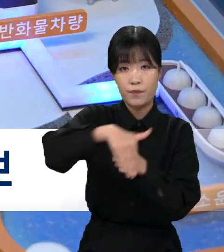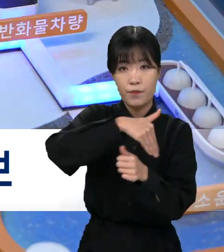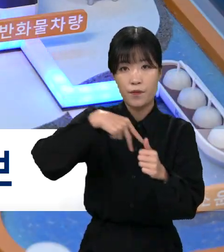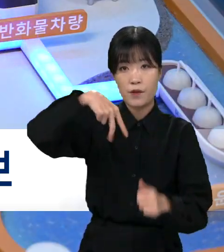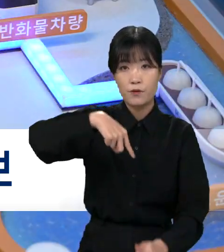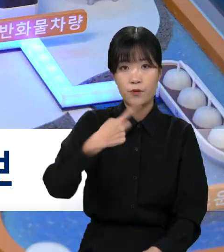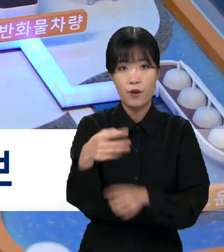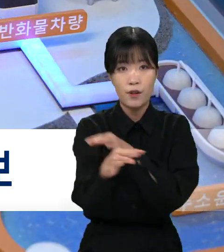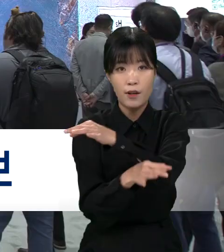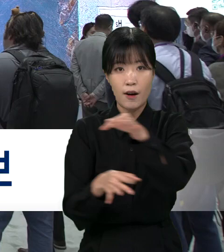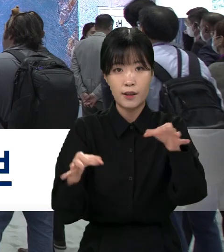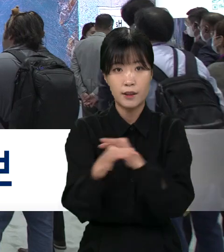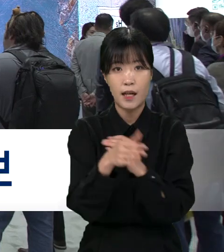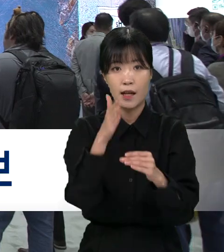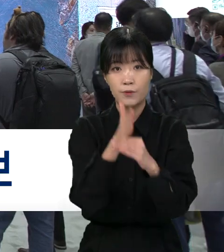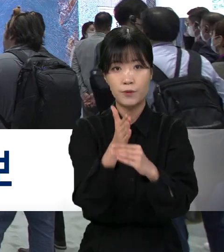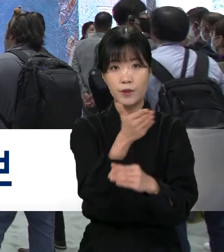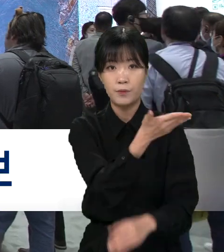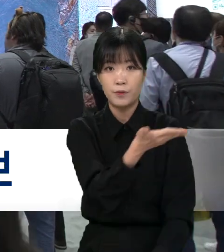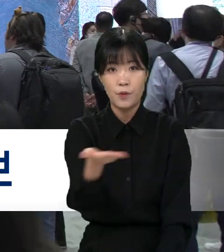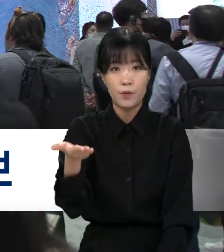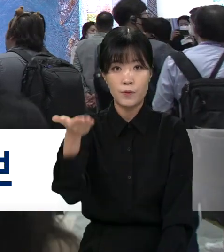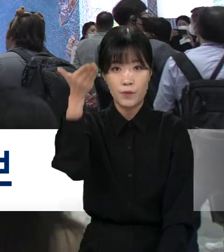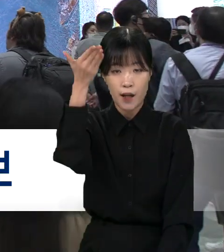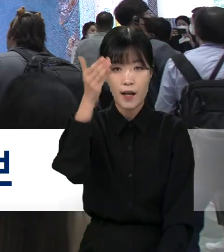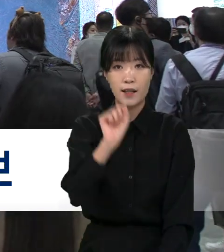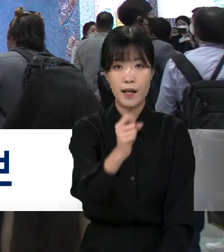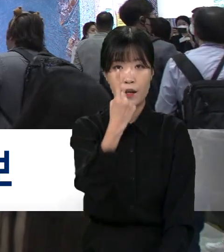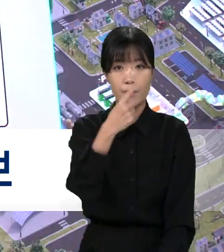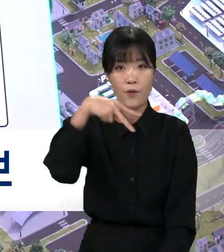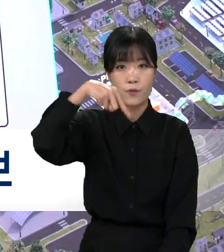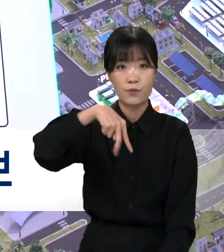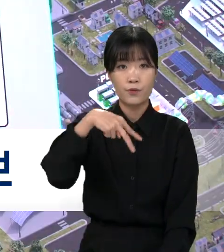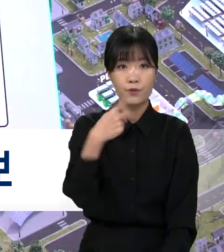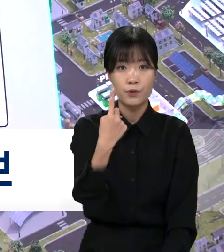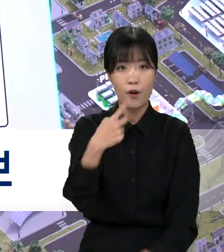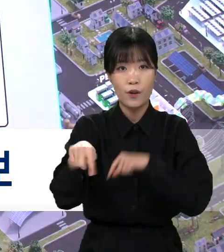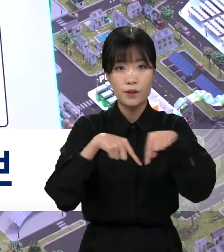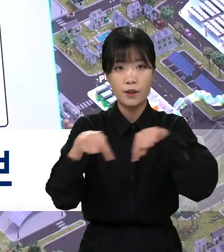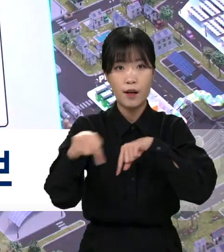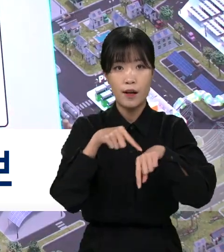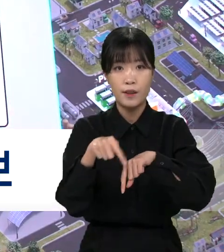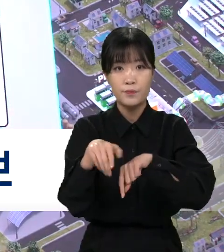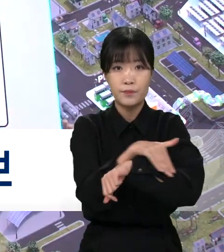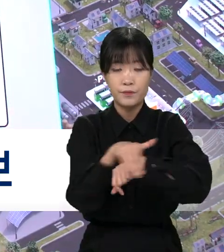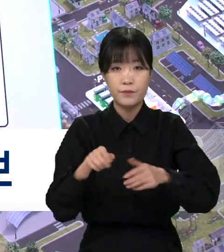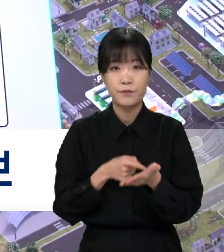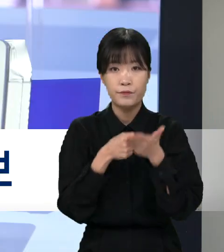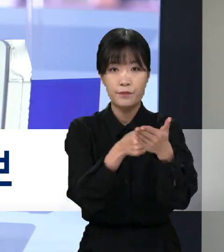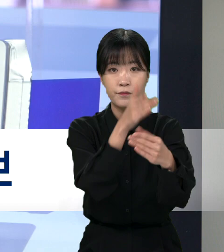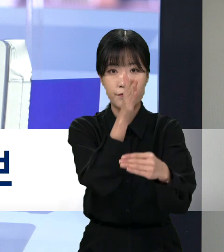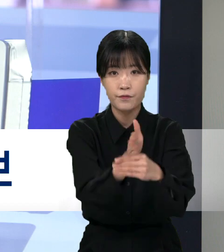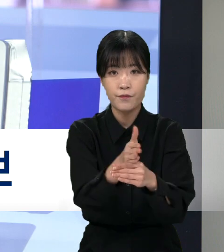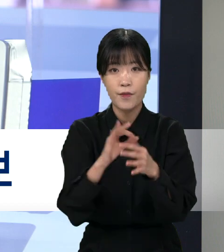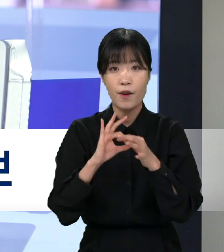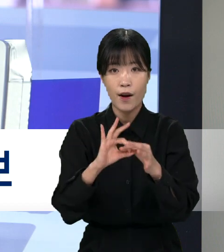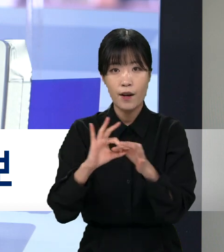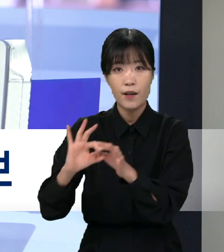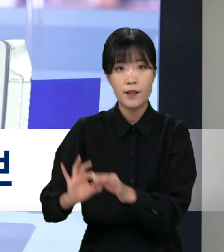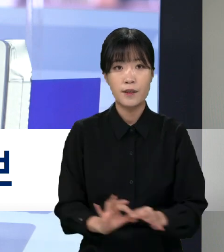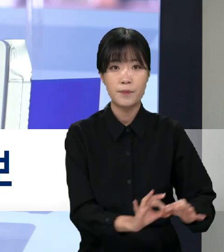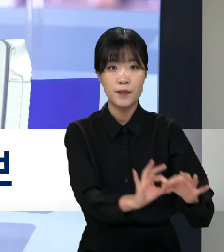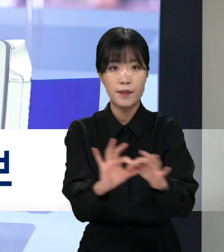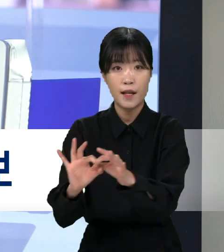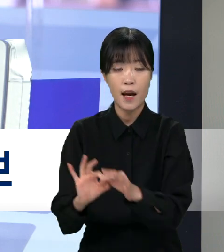2050 친환경 수소경제 허브 도시로의 도약을 비전으로 수소 정책을 역점 추진하고 있으며 관련